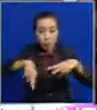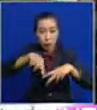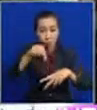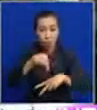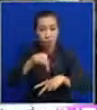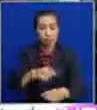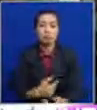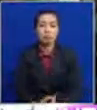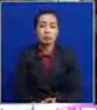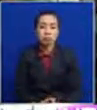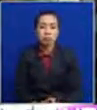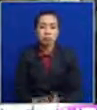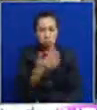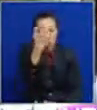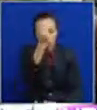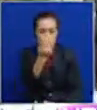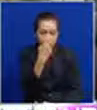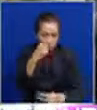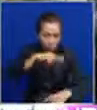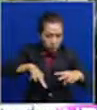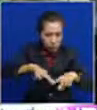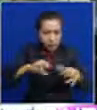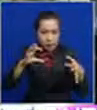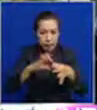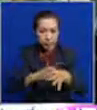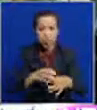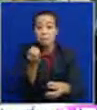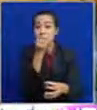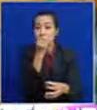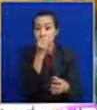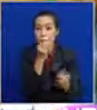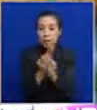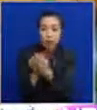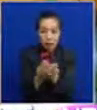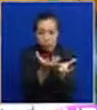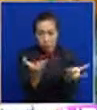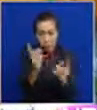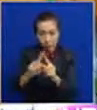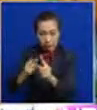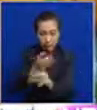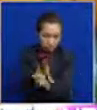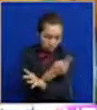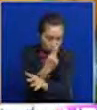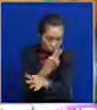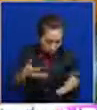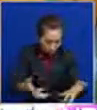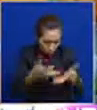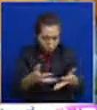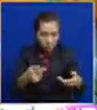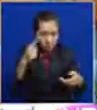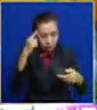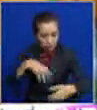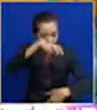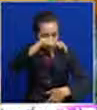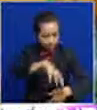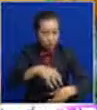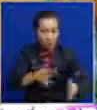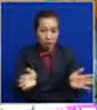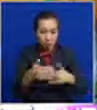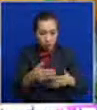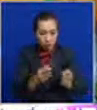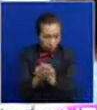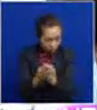านีลงพื้นที่ไปเพื่อที่จะตรวจสอบคุณภาพการประกอบอาหารตั้งแต่เรื่องวัตถุดิบสถานที่ประกอบอาหารแล้วก็คุณ